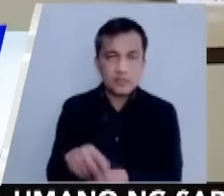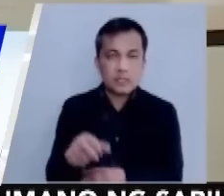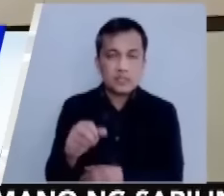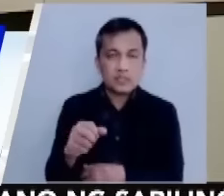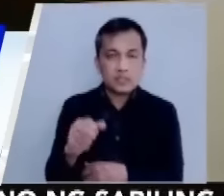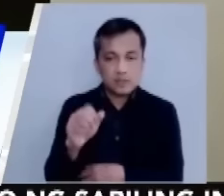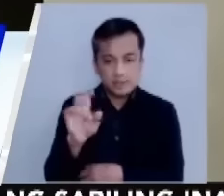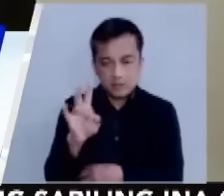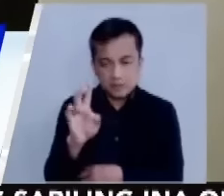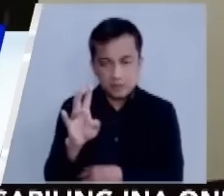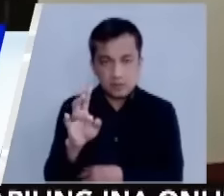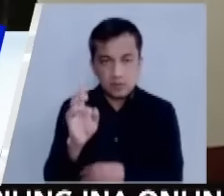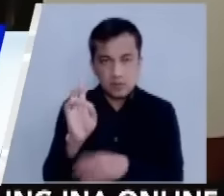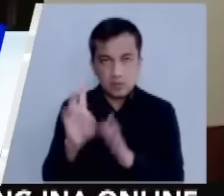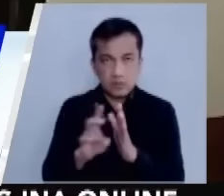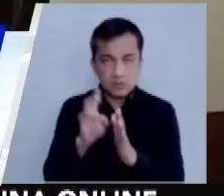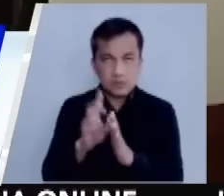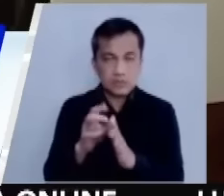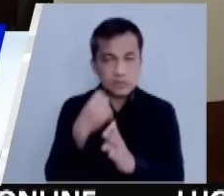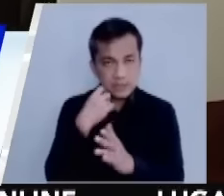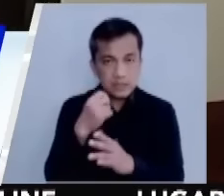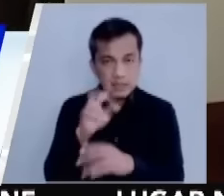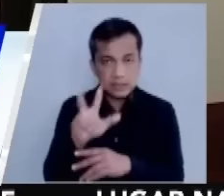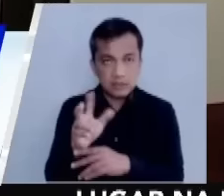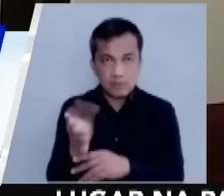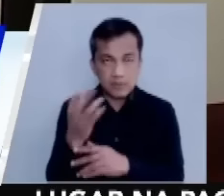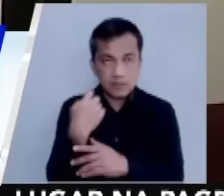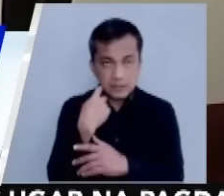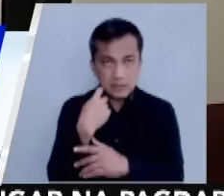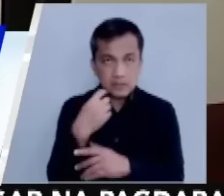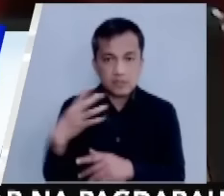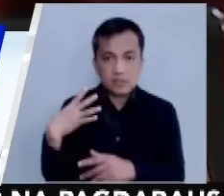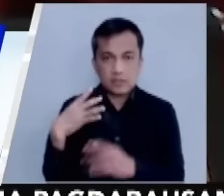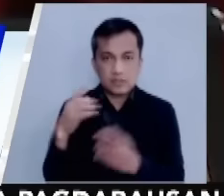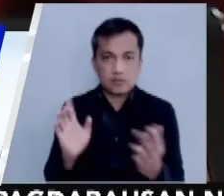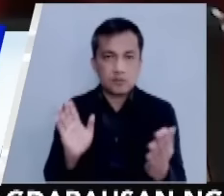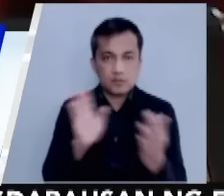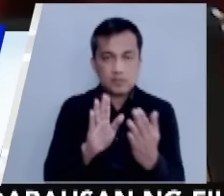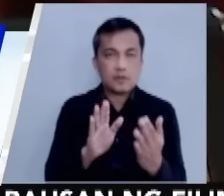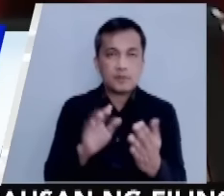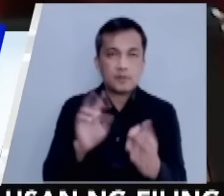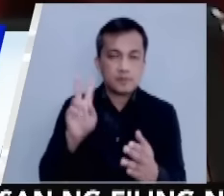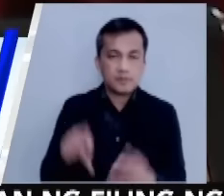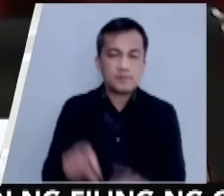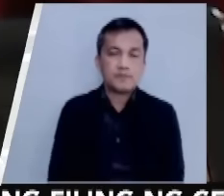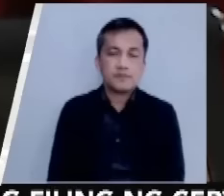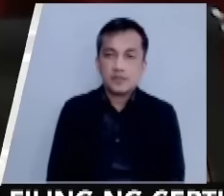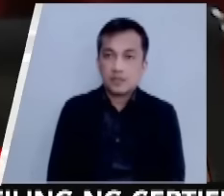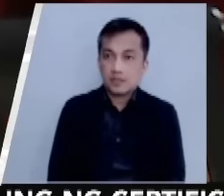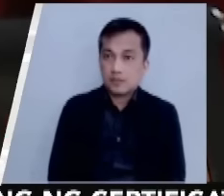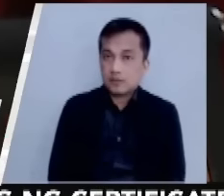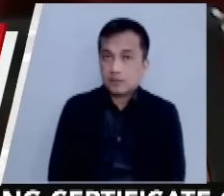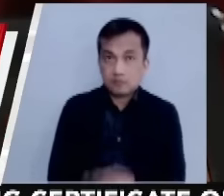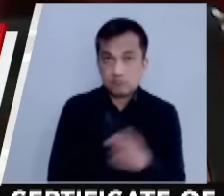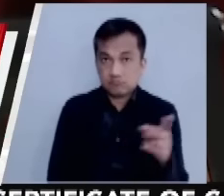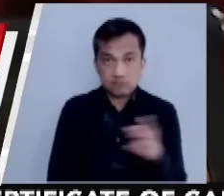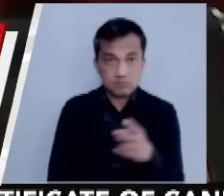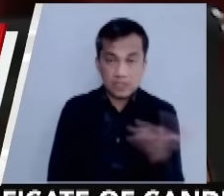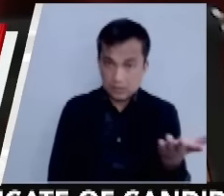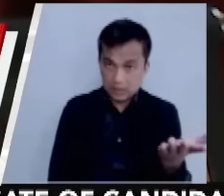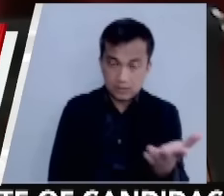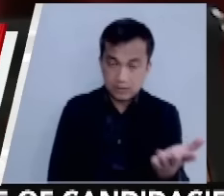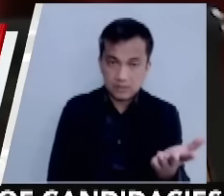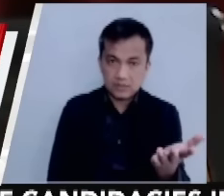kanina, naghintay ang mga mambabatas para humarap ang bise. Kung ganyan po, it shows that she's not